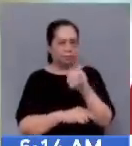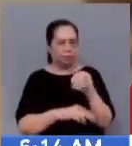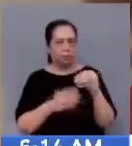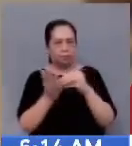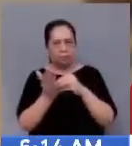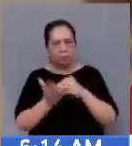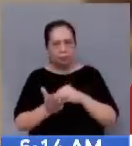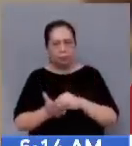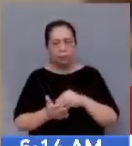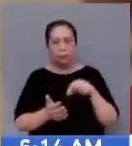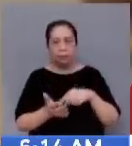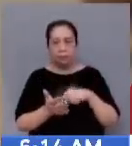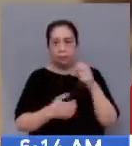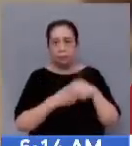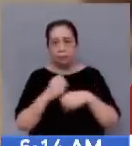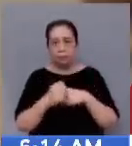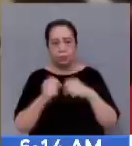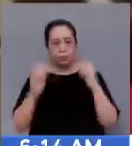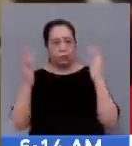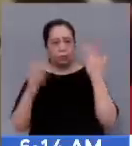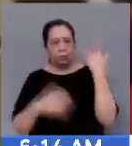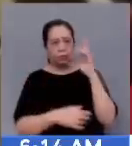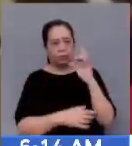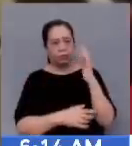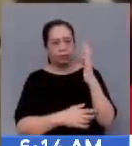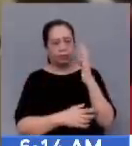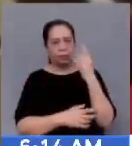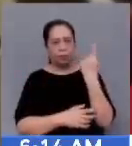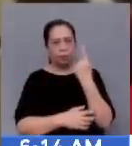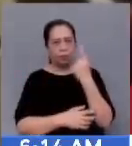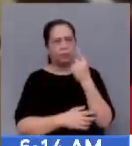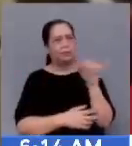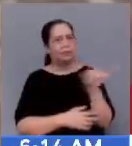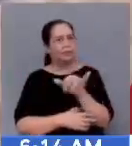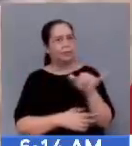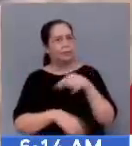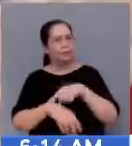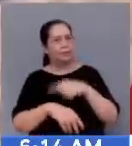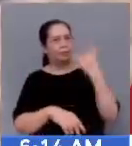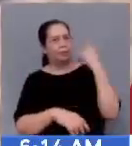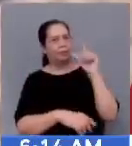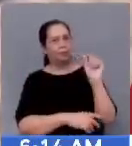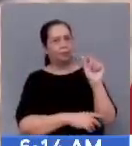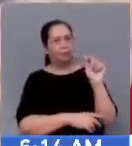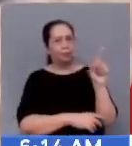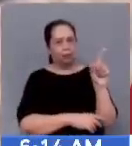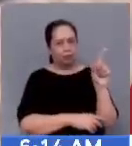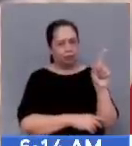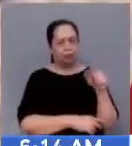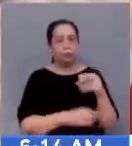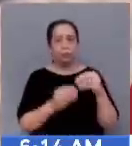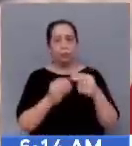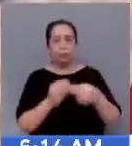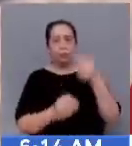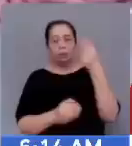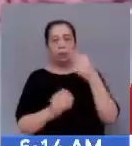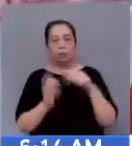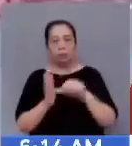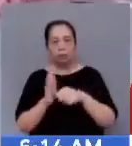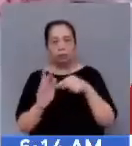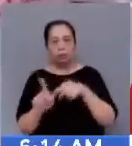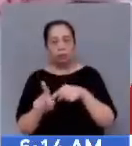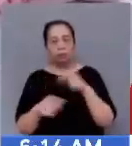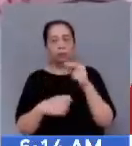taon kumpara sa 850 cases sa parehong panahon noong 2021. Pinakamataas ang kaso na naitala sa Negros